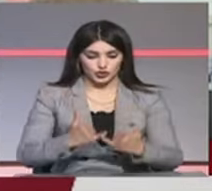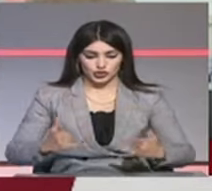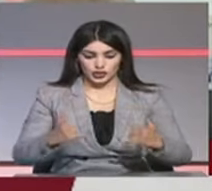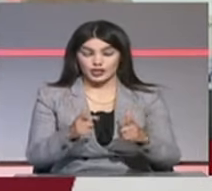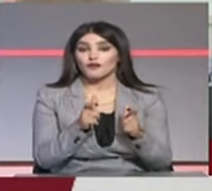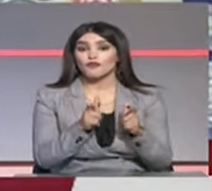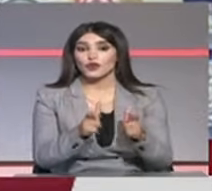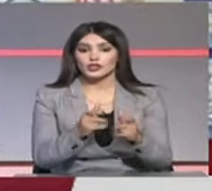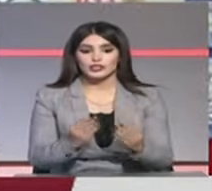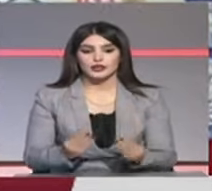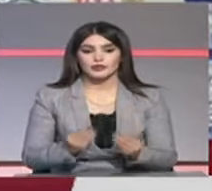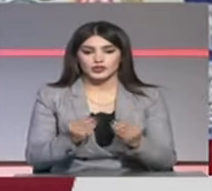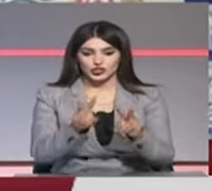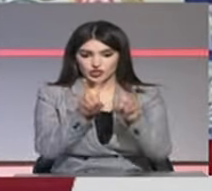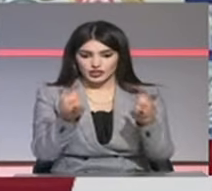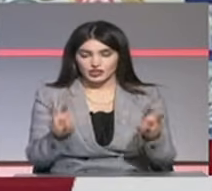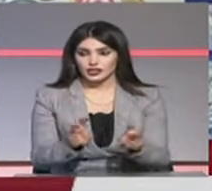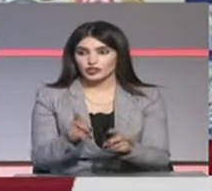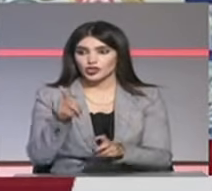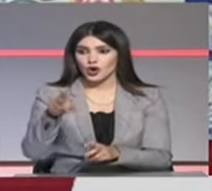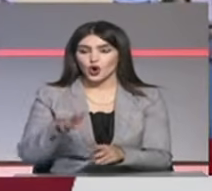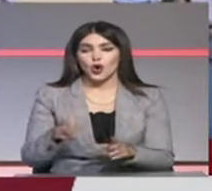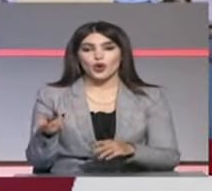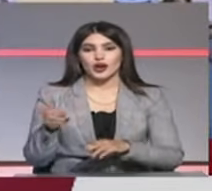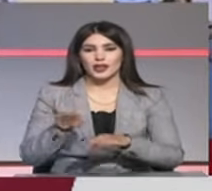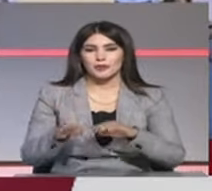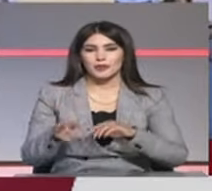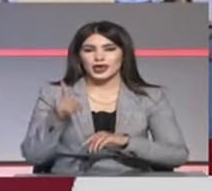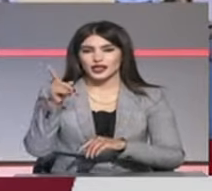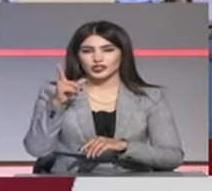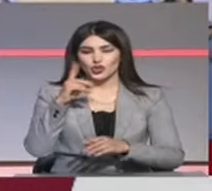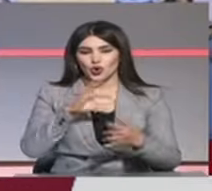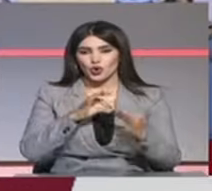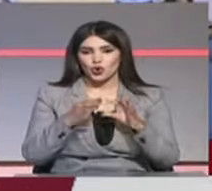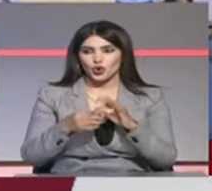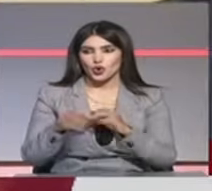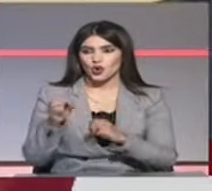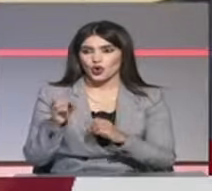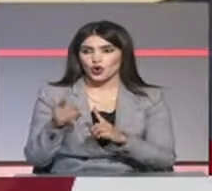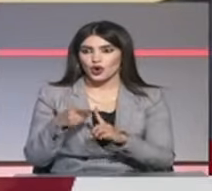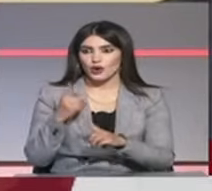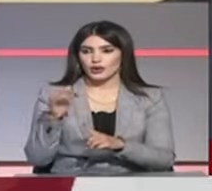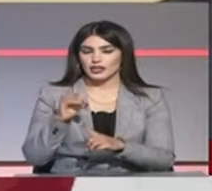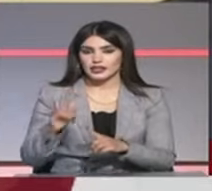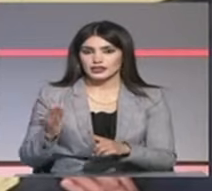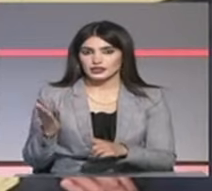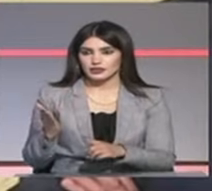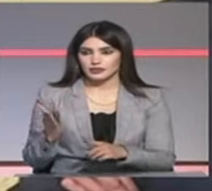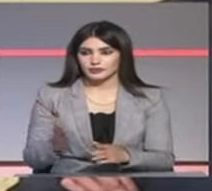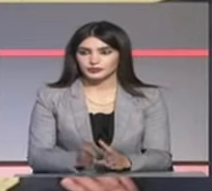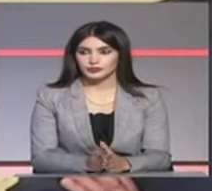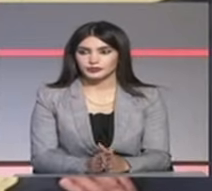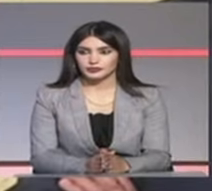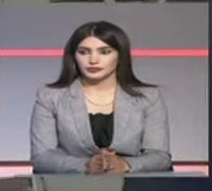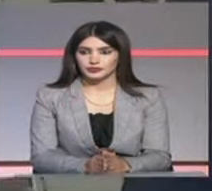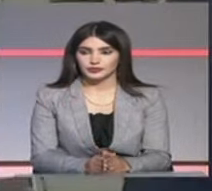لتكريم روح تقييد الحركه الرياضيه والاولمبيه الاستثنائيه سيناط لها